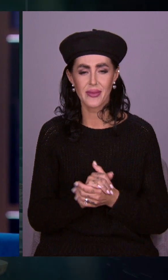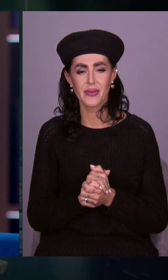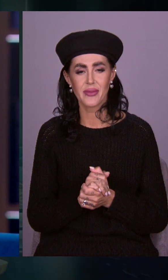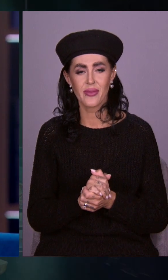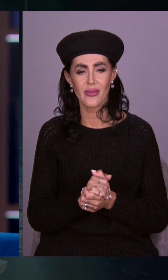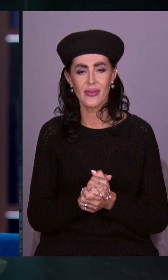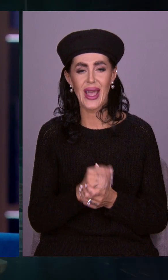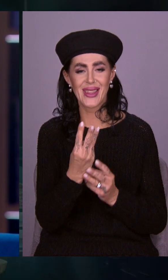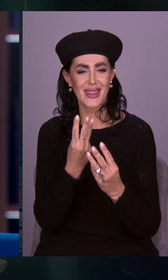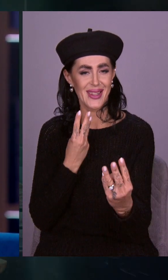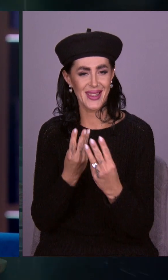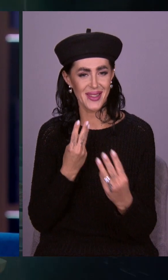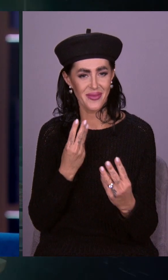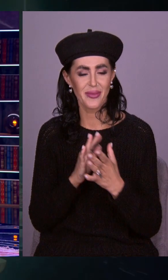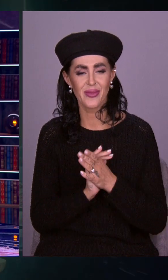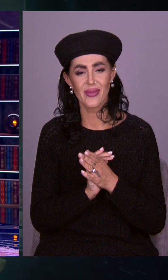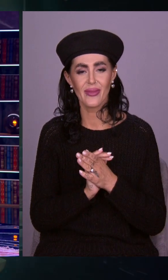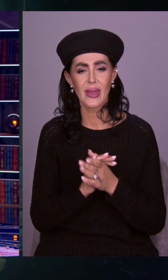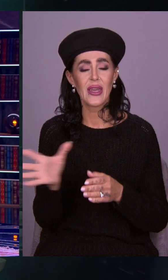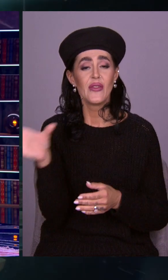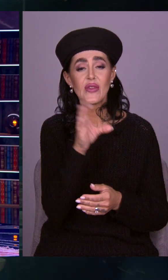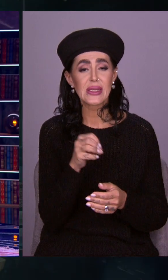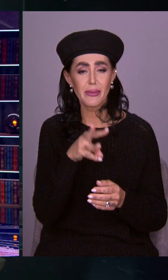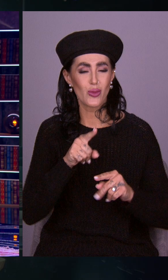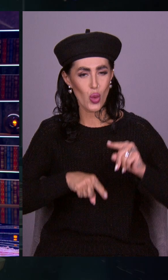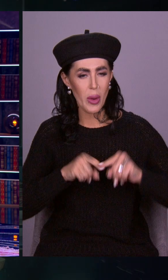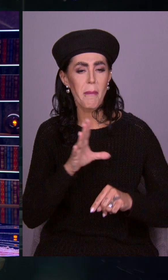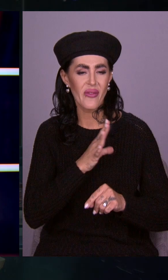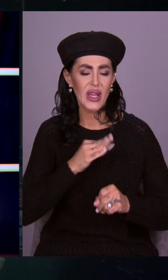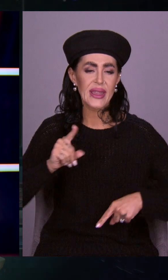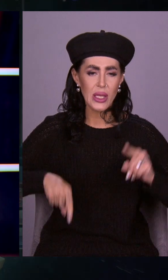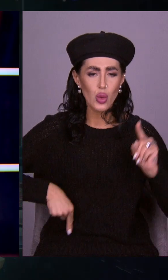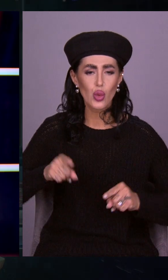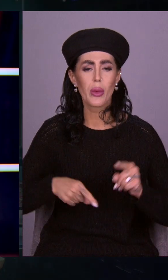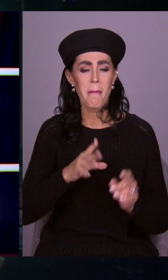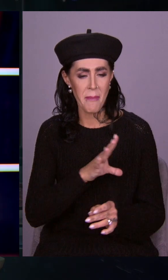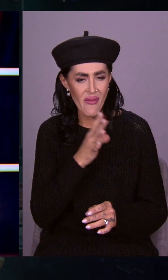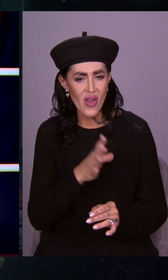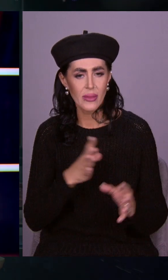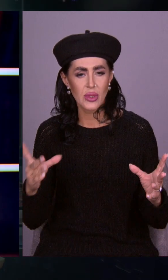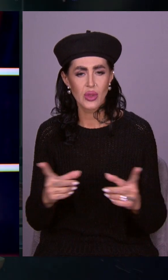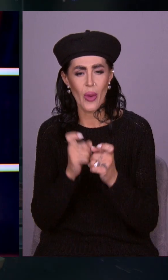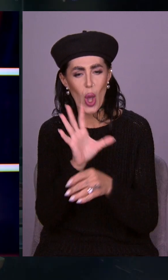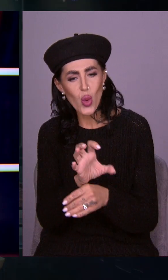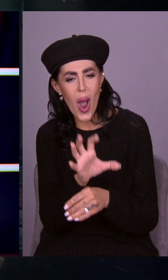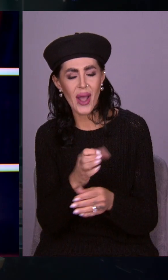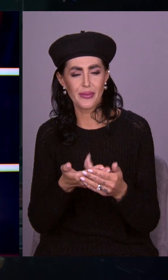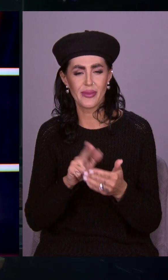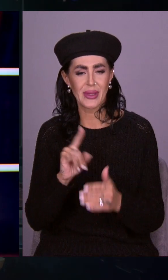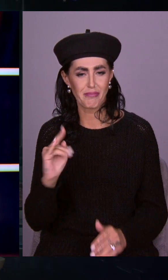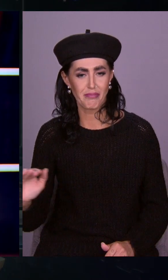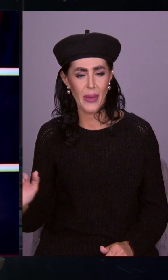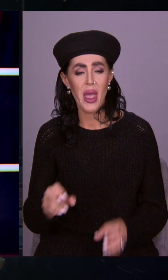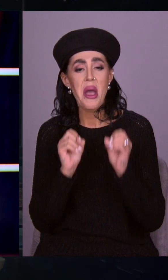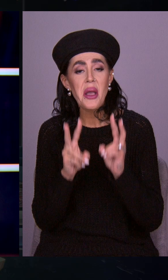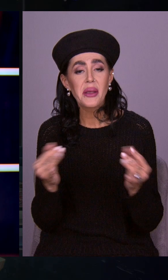Три-три. І всім батькам, іноді доводиться сваритися на малечу. От просто мені